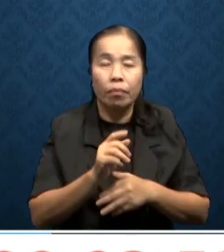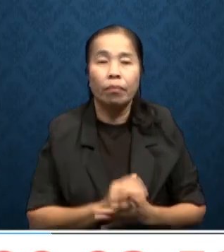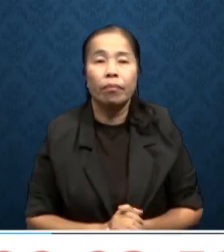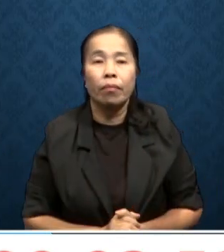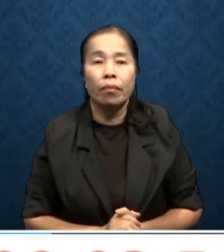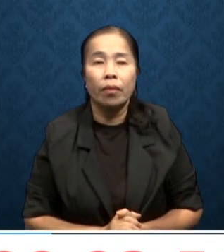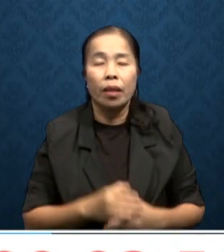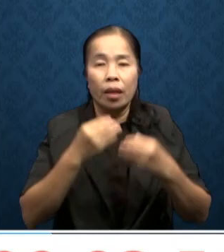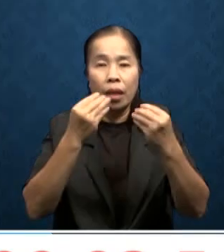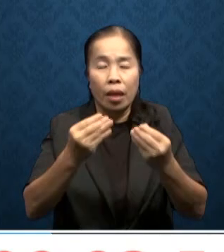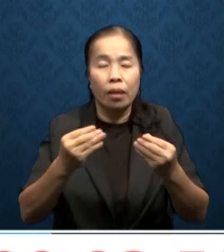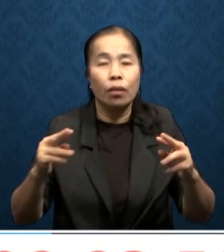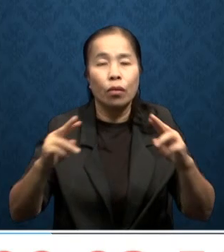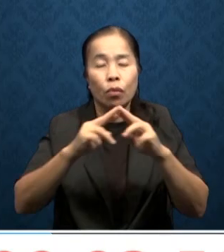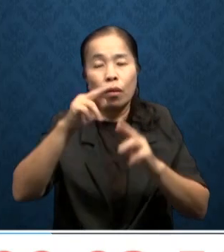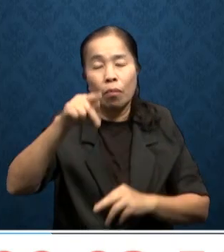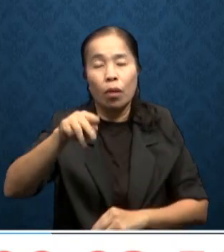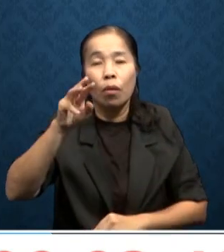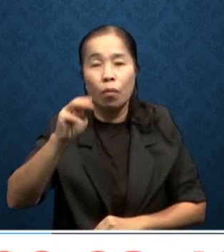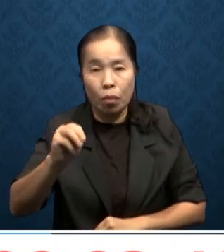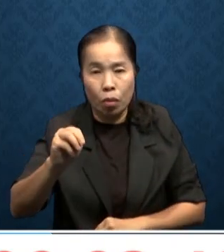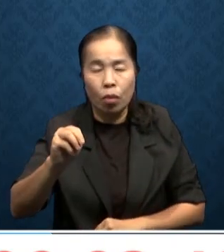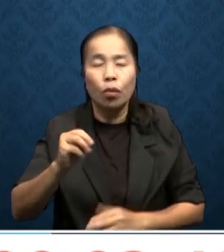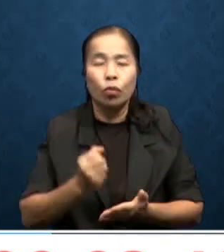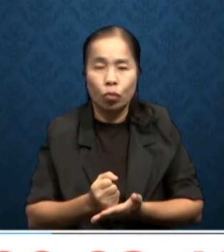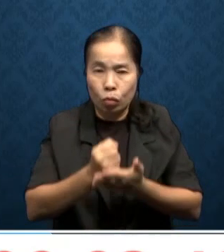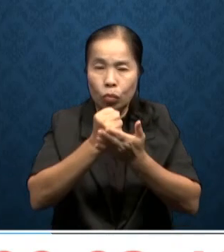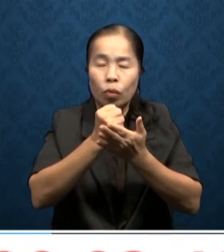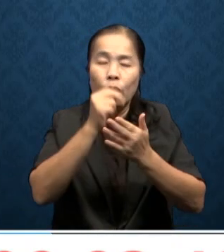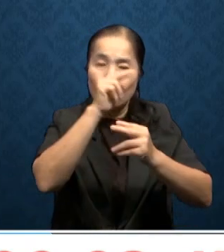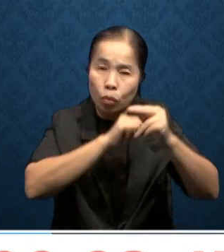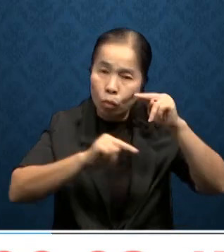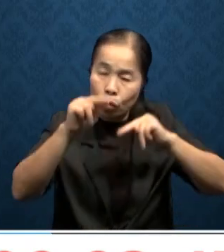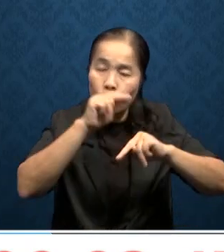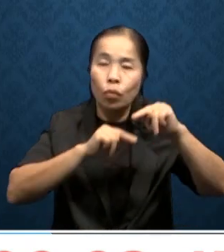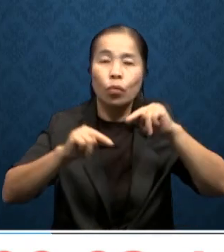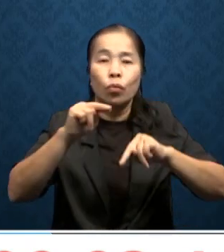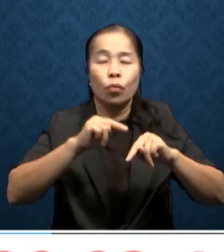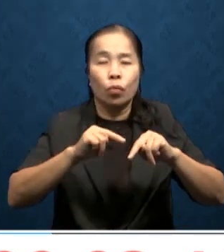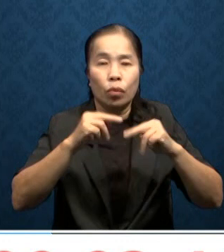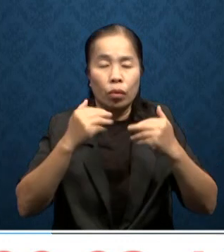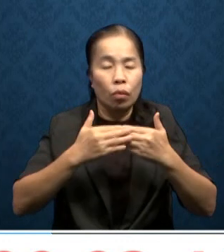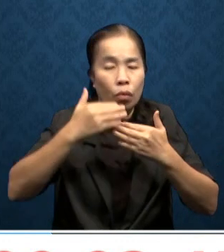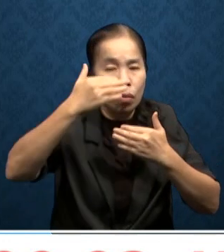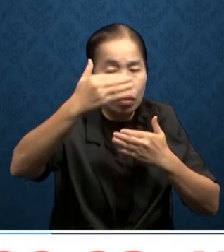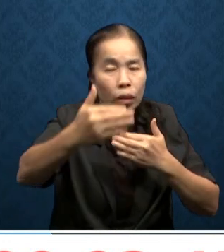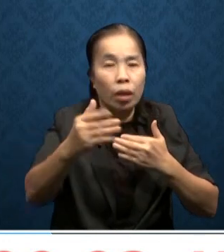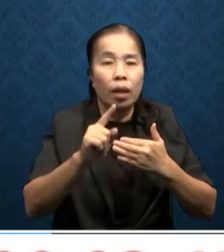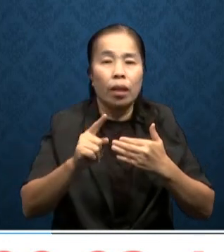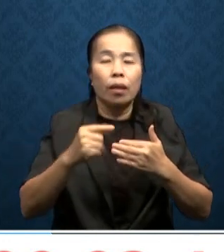ให้กฤสารรศวรษ Swedสัก